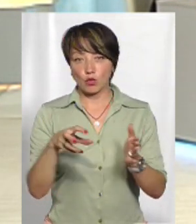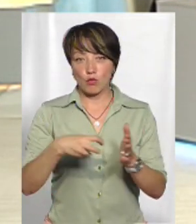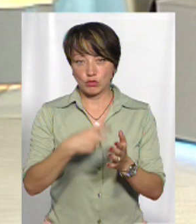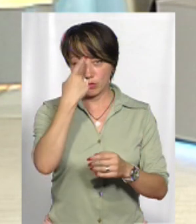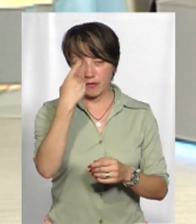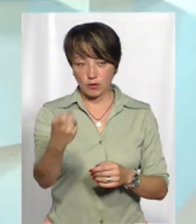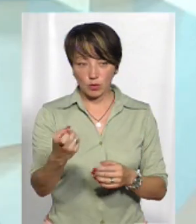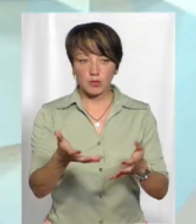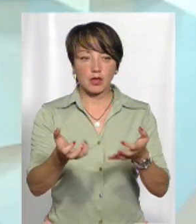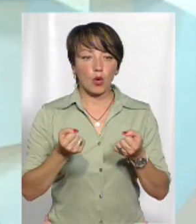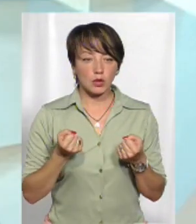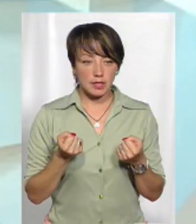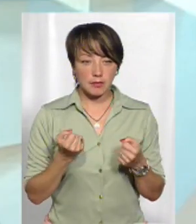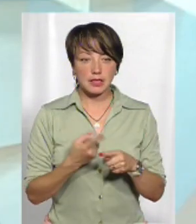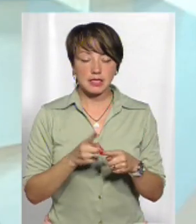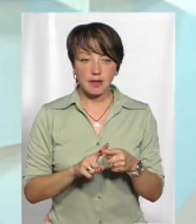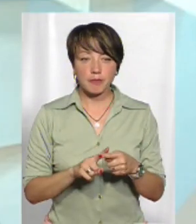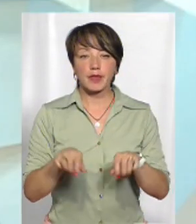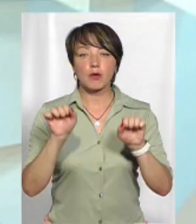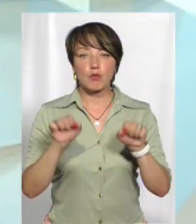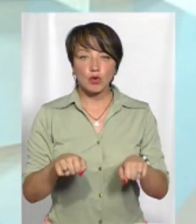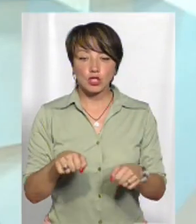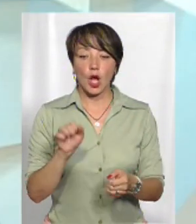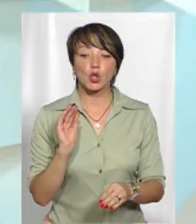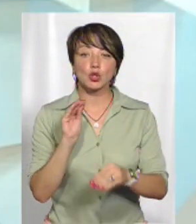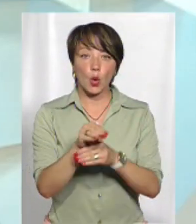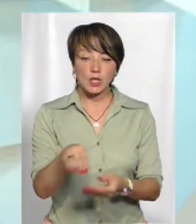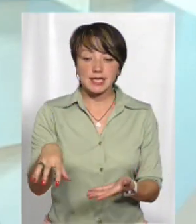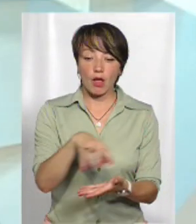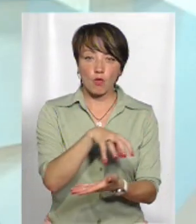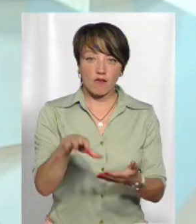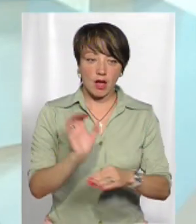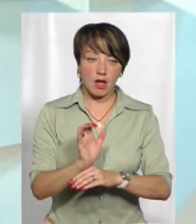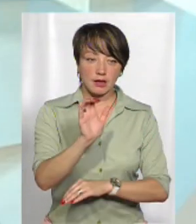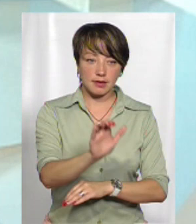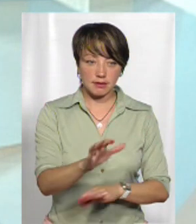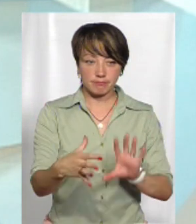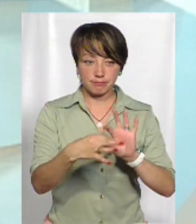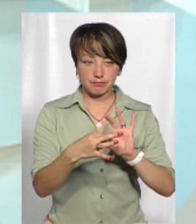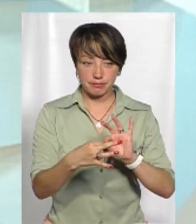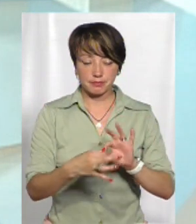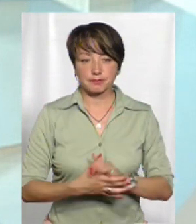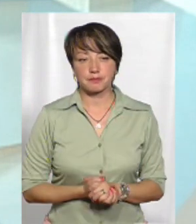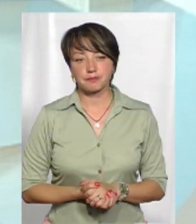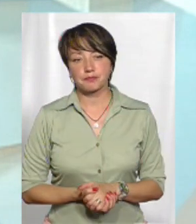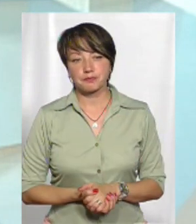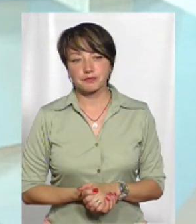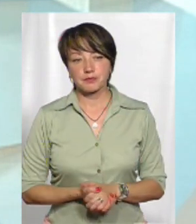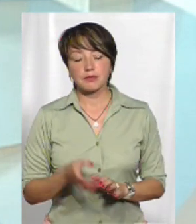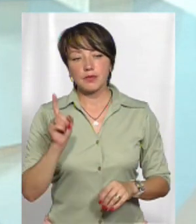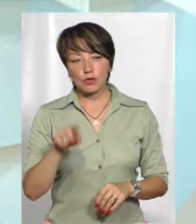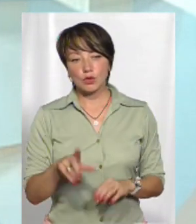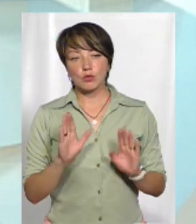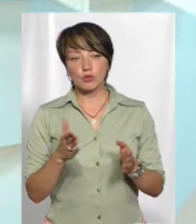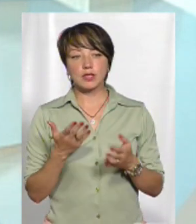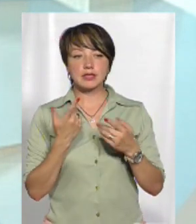пошту повідомлення це. Вона може досканувати цей документ, прикріпити його, і тоді буде